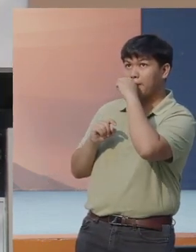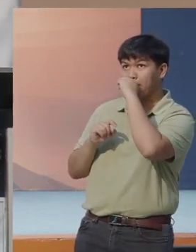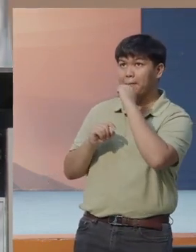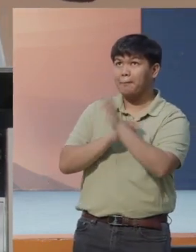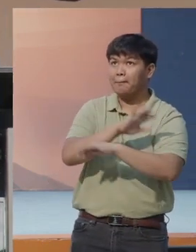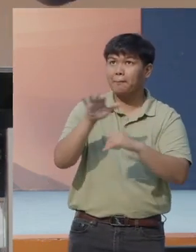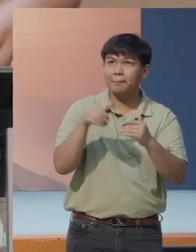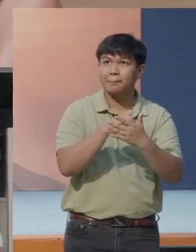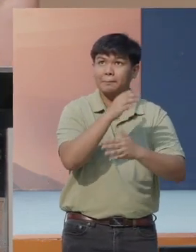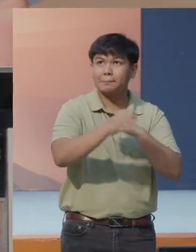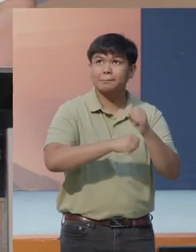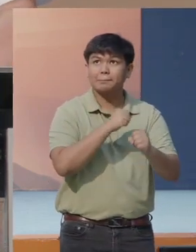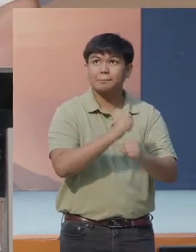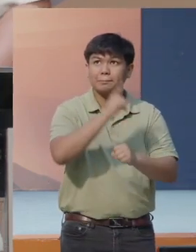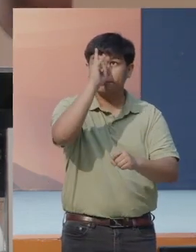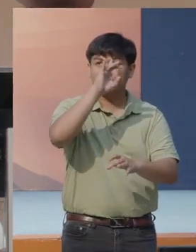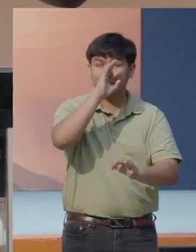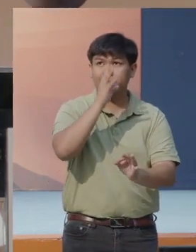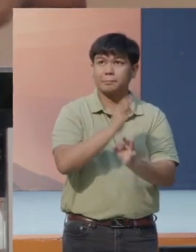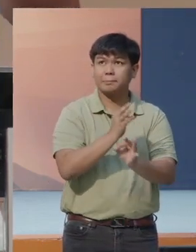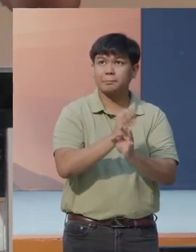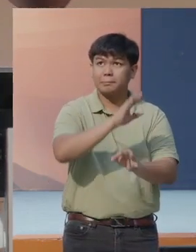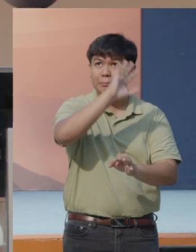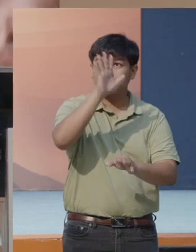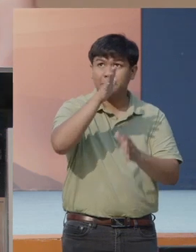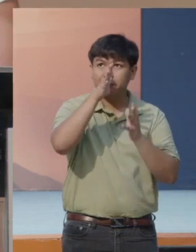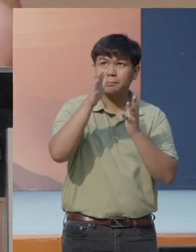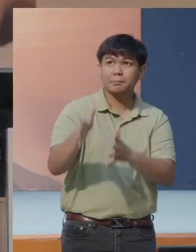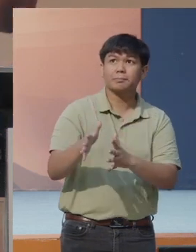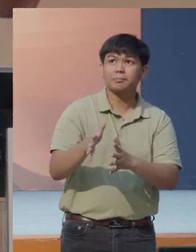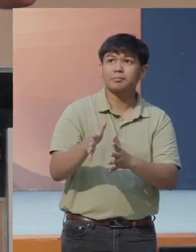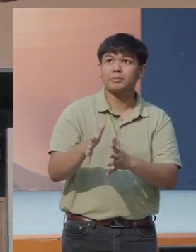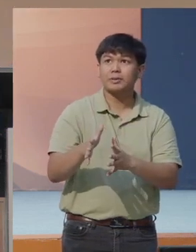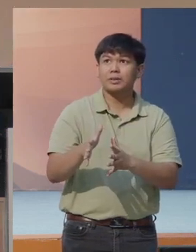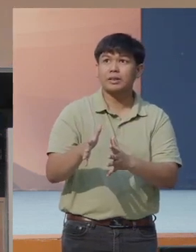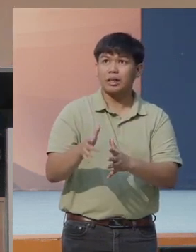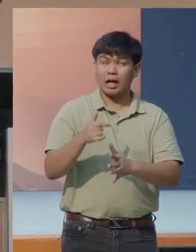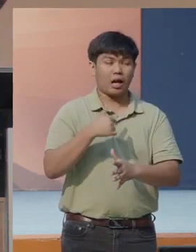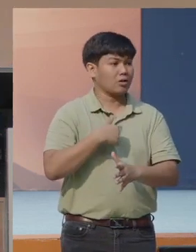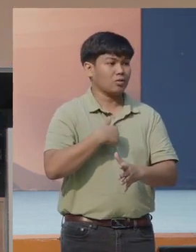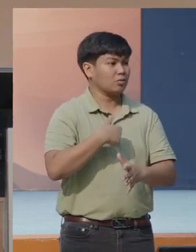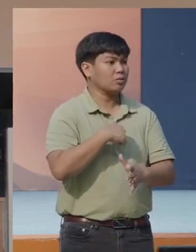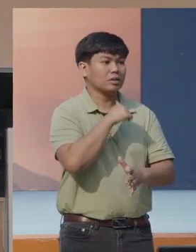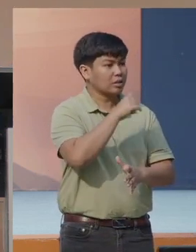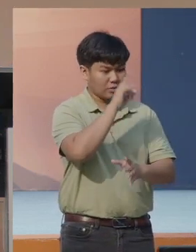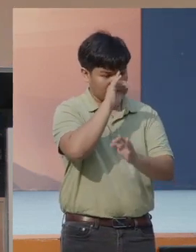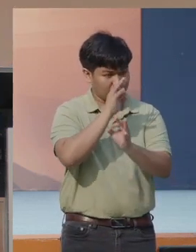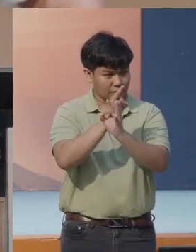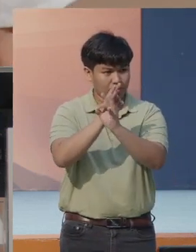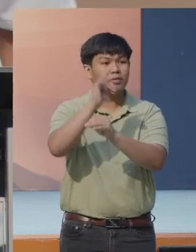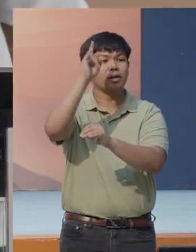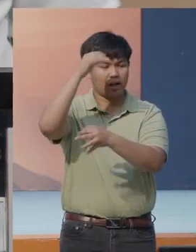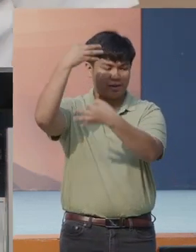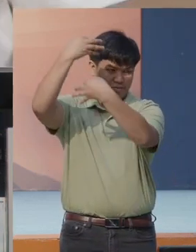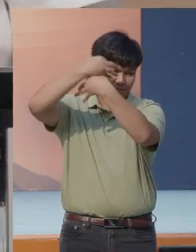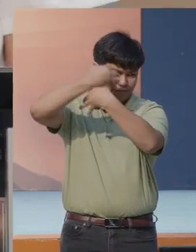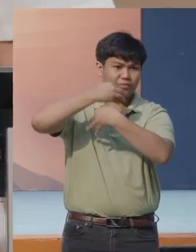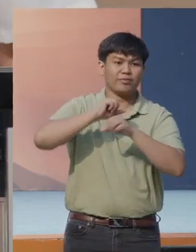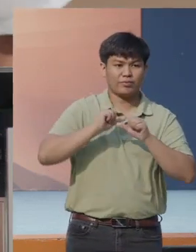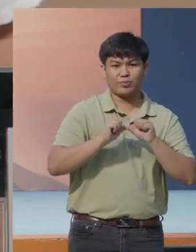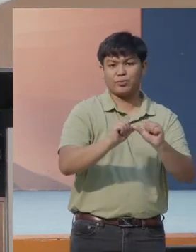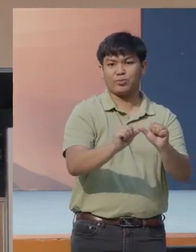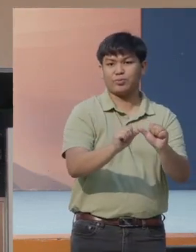tapat si Lord sa akin. Hindi siya nang iwan o nagpabaya. Kahit hindi ako naging tapat, siya ay nanatiling tapat sa